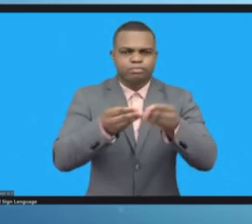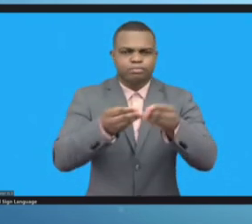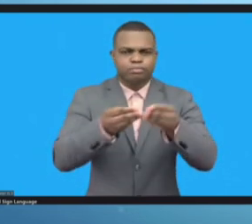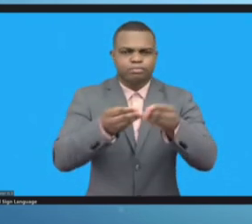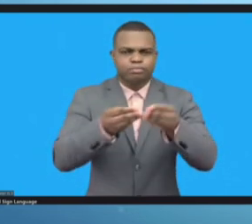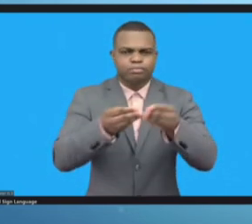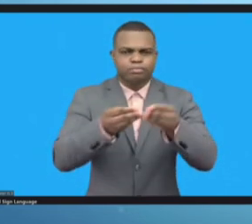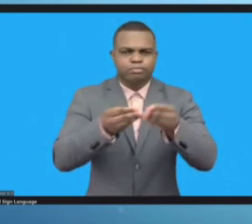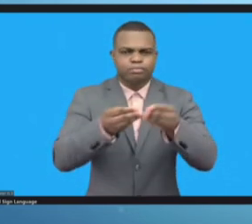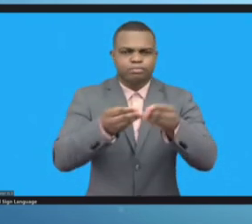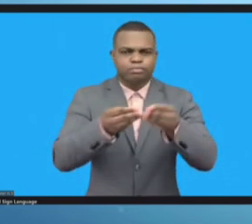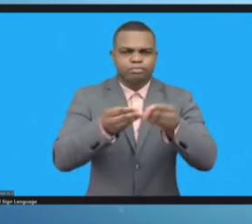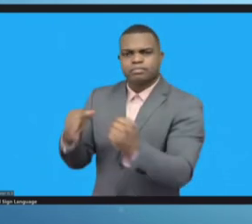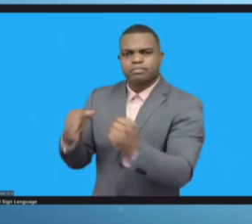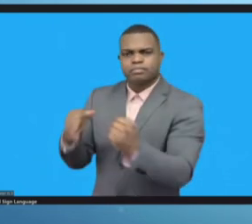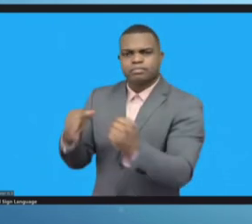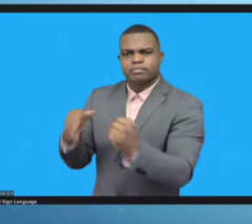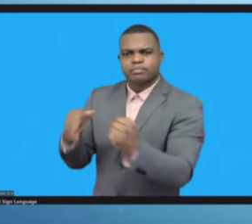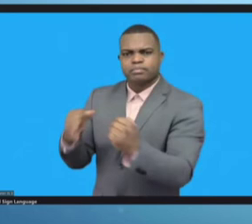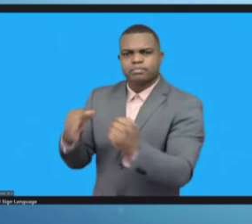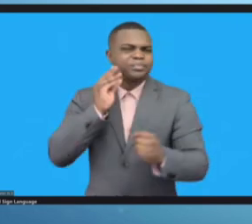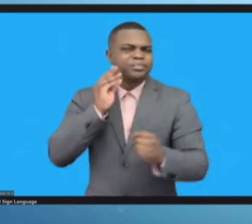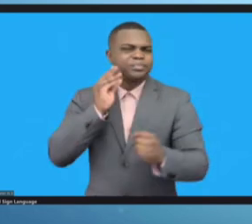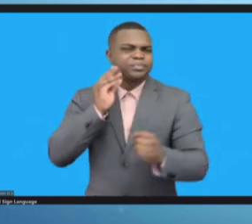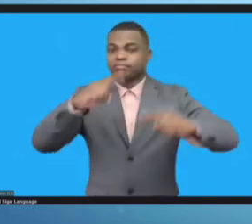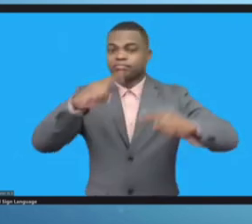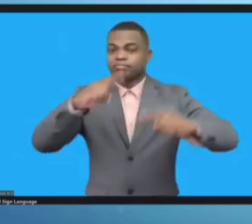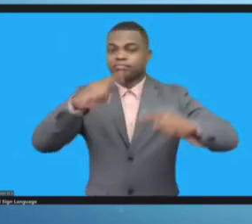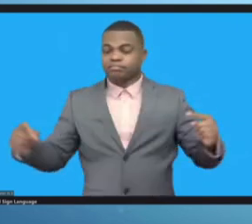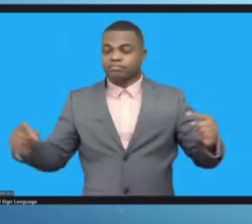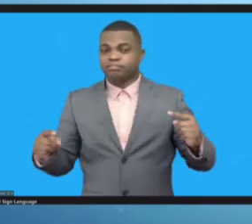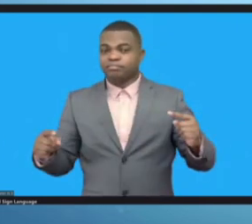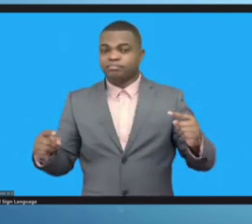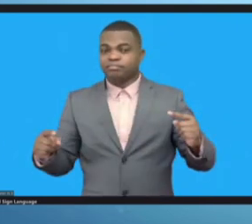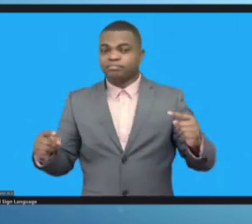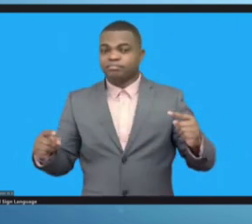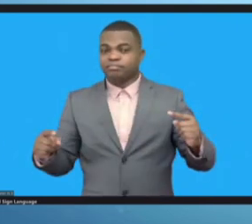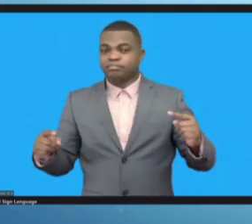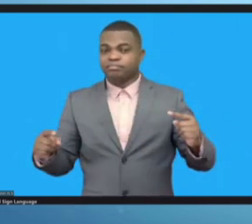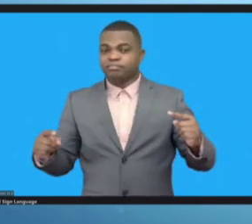réussies et identifier également des thématiques